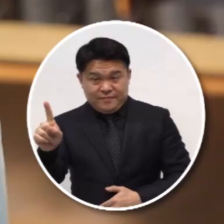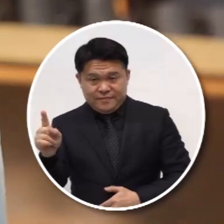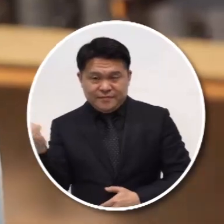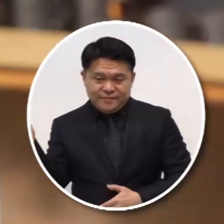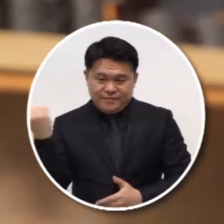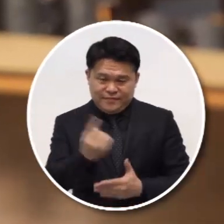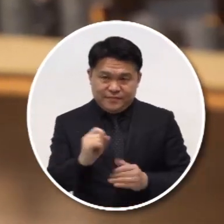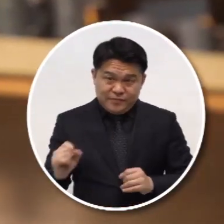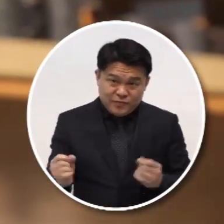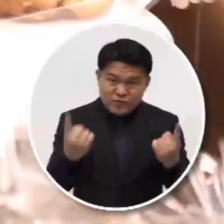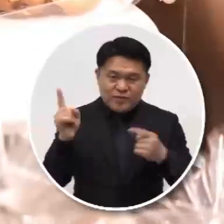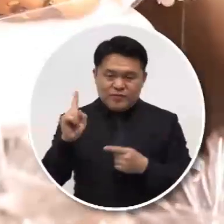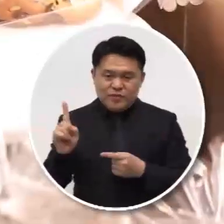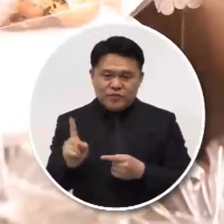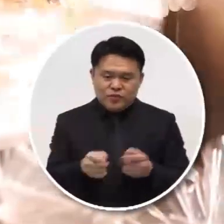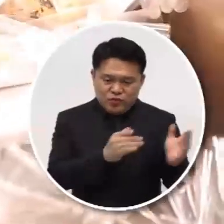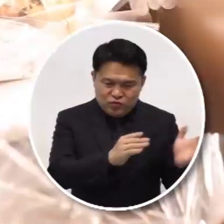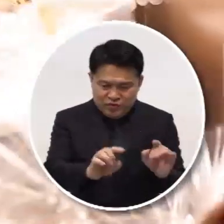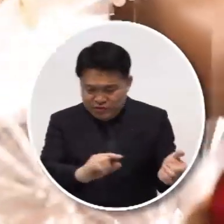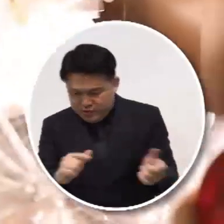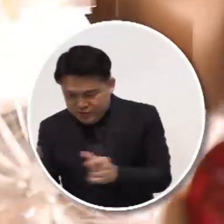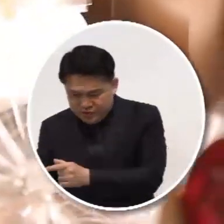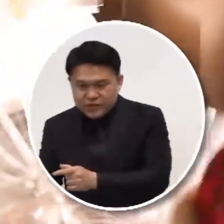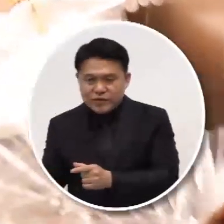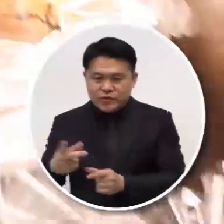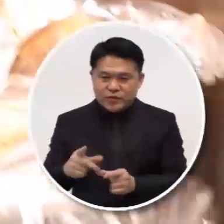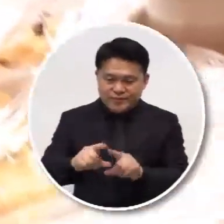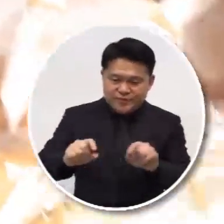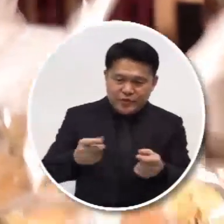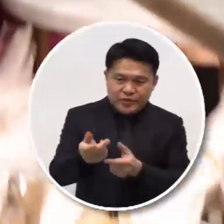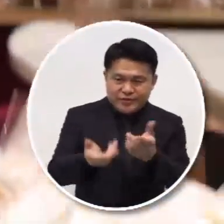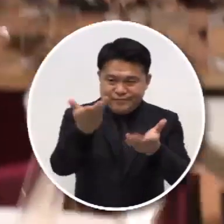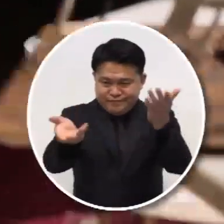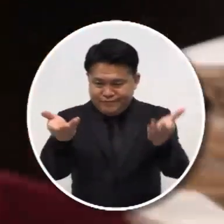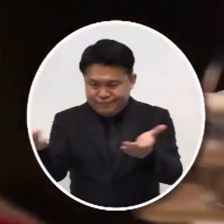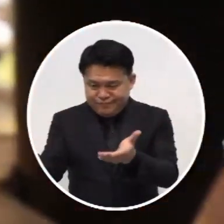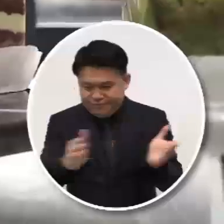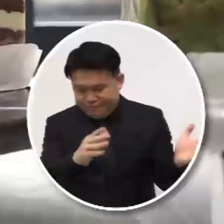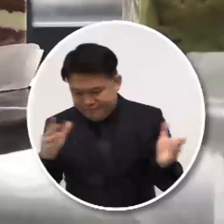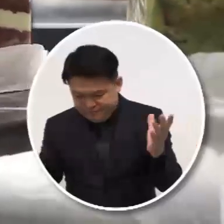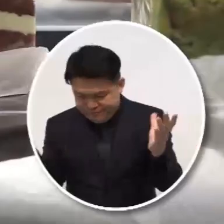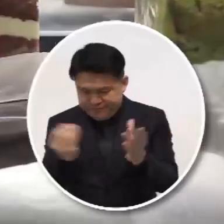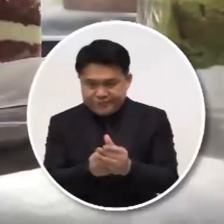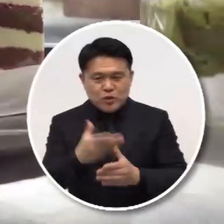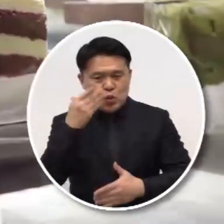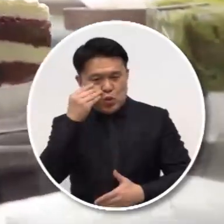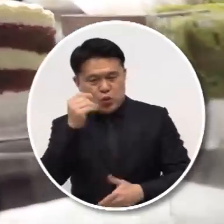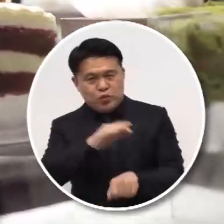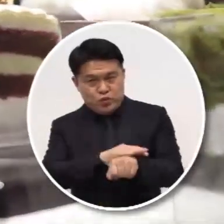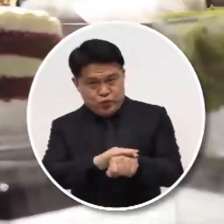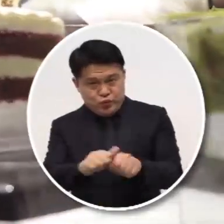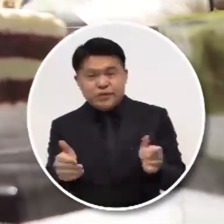출근하자마자 기본이 되는 음료 준비부터 음식 세팅까지 능숙한 손길로 완성합니다.